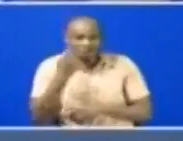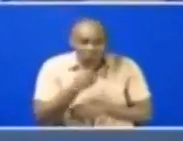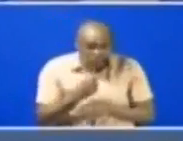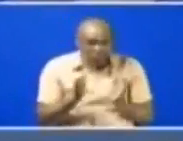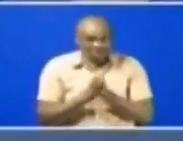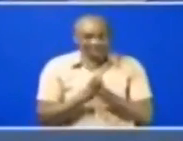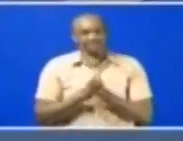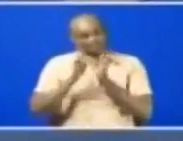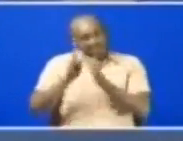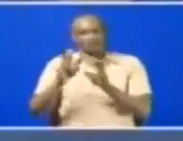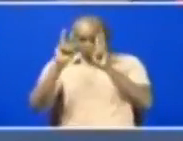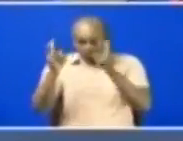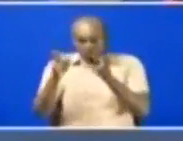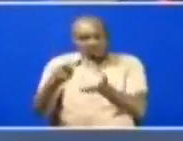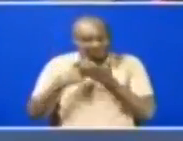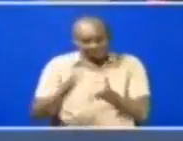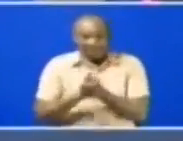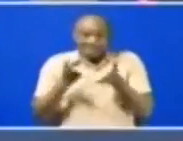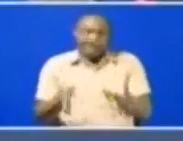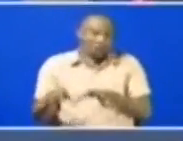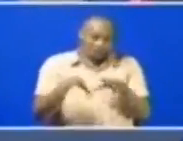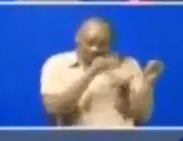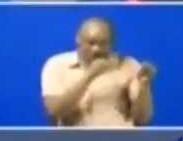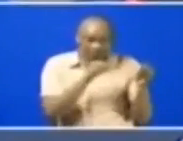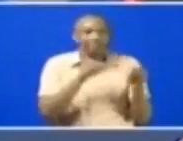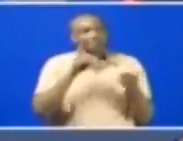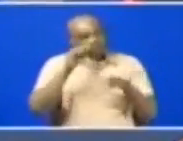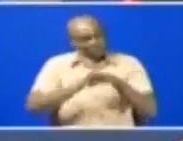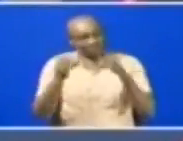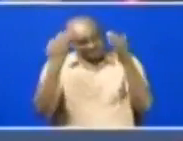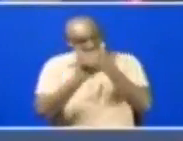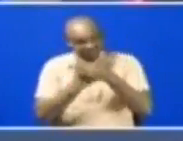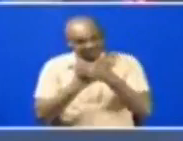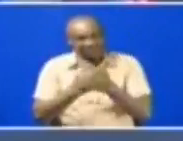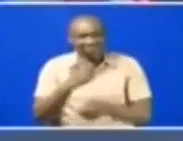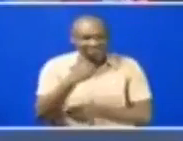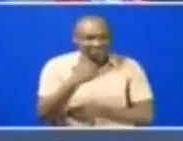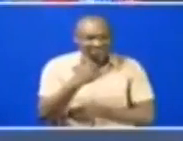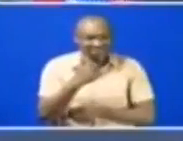naye Biki Fimbo. Basi mtazamaji, naondoka kwa sasa na kutakia usiku mwanana.